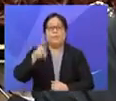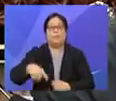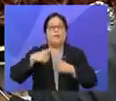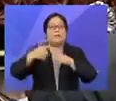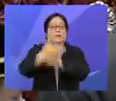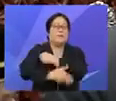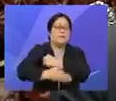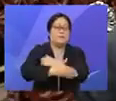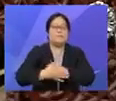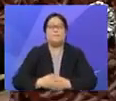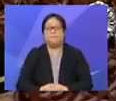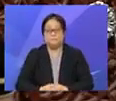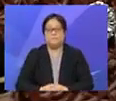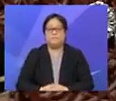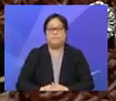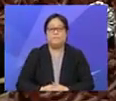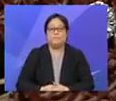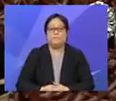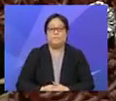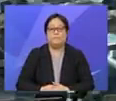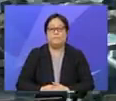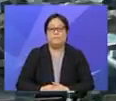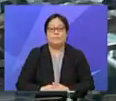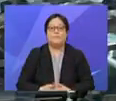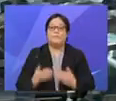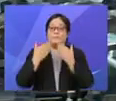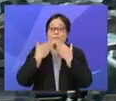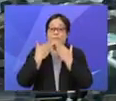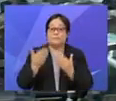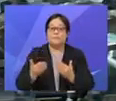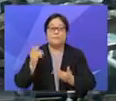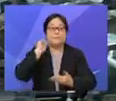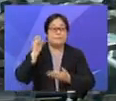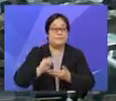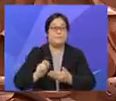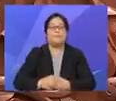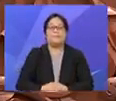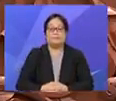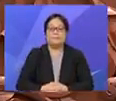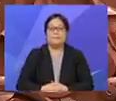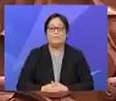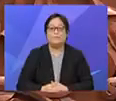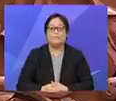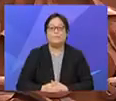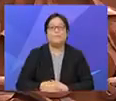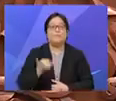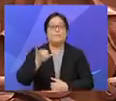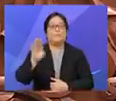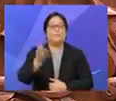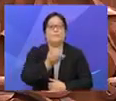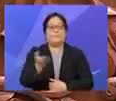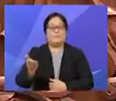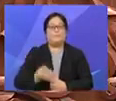Palembang ataupun reformasi Palingan yang bakal kecelakaan akan dan dalam masa yang sama juga telah agenda ini